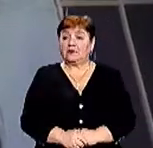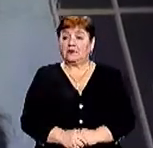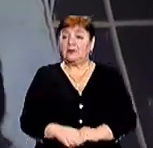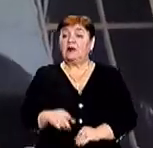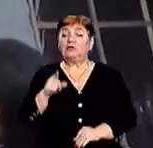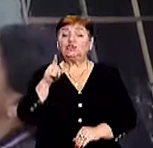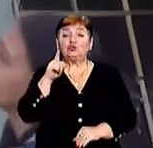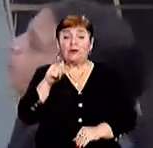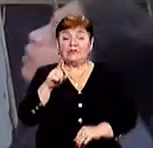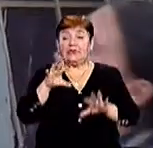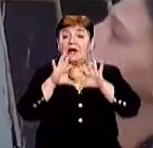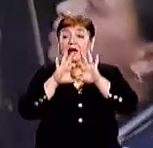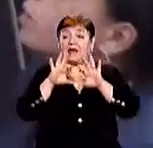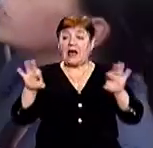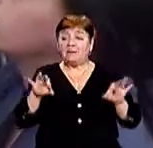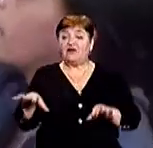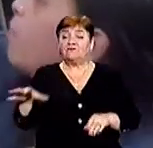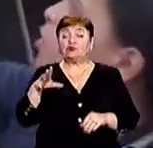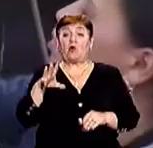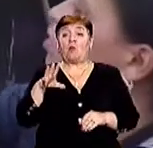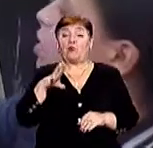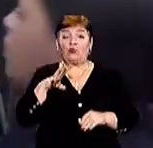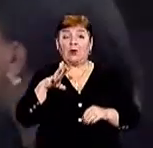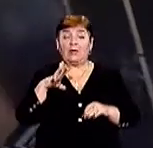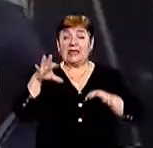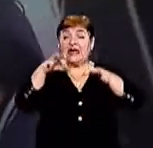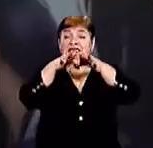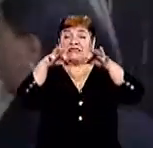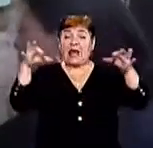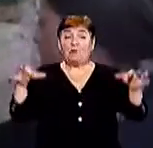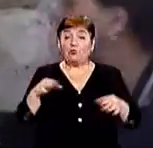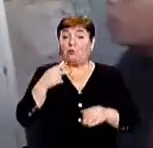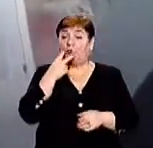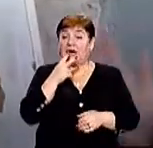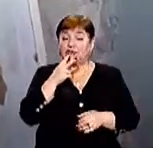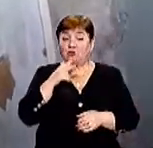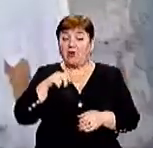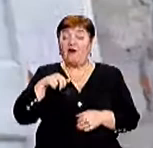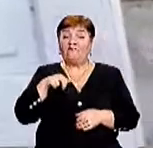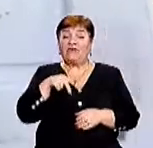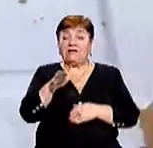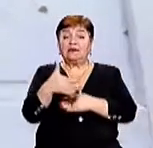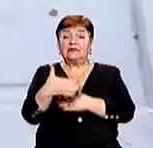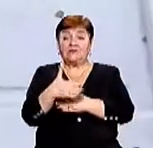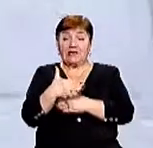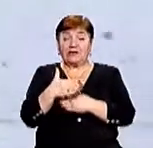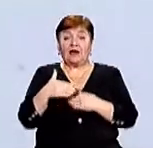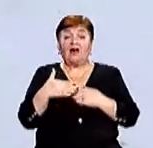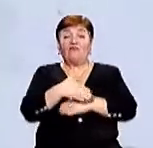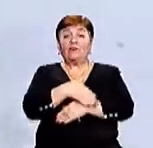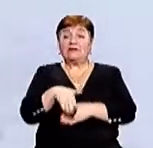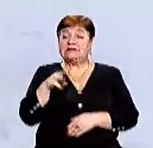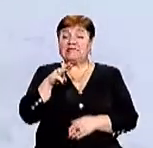цієї рами, і все було так, бо із рамою. Ірина Аміт показує вхідні двері свого помешкання на вулиці